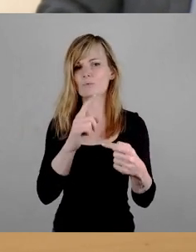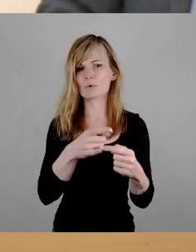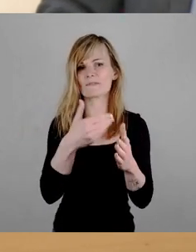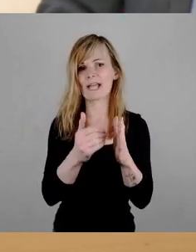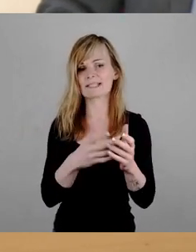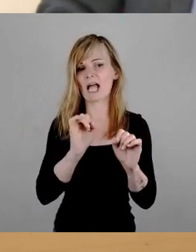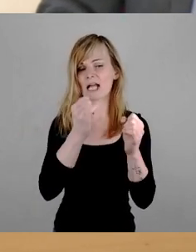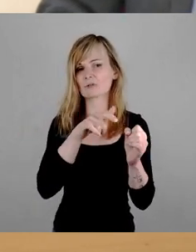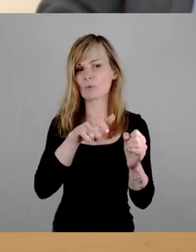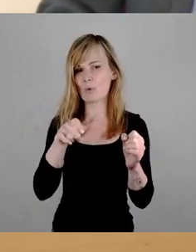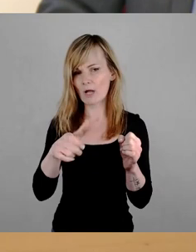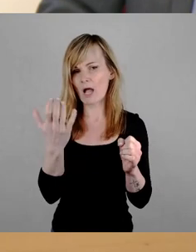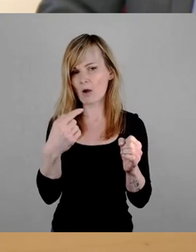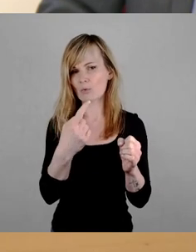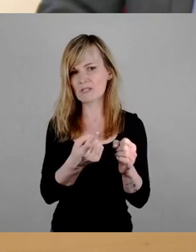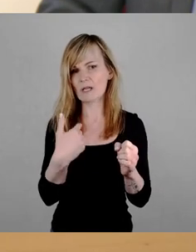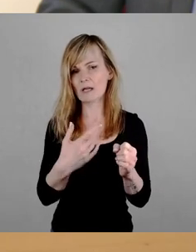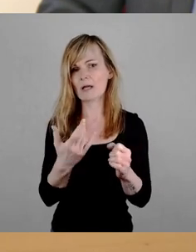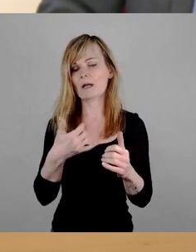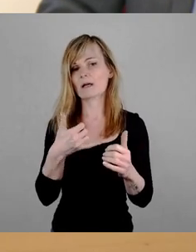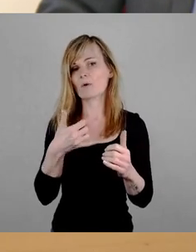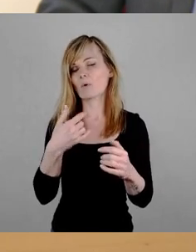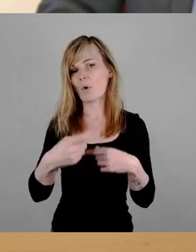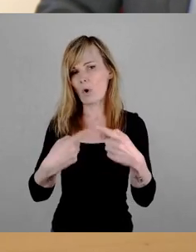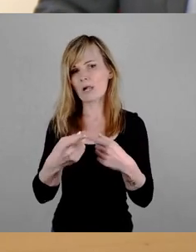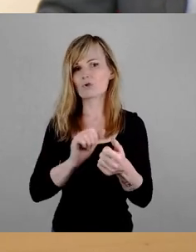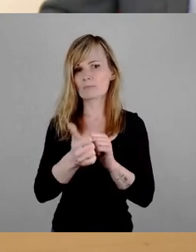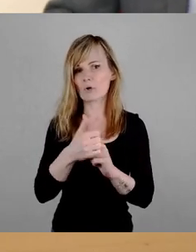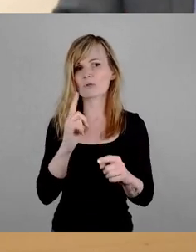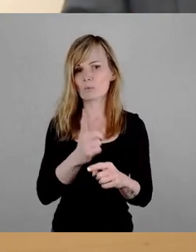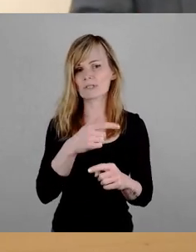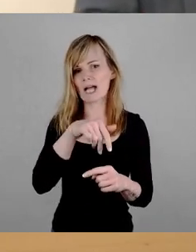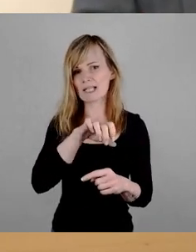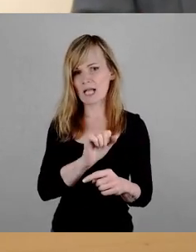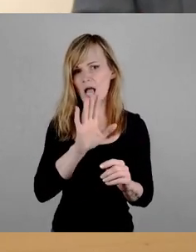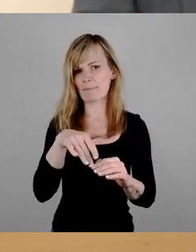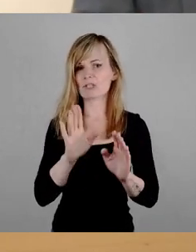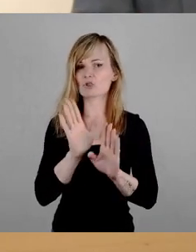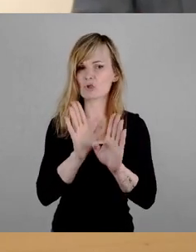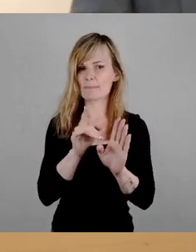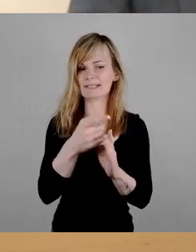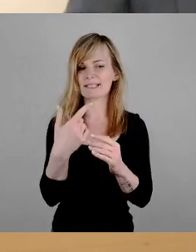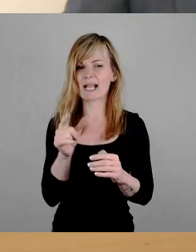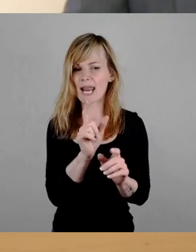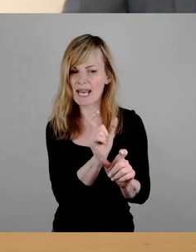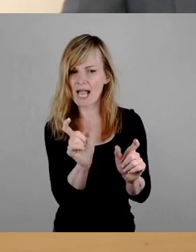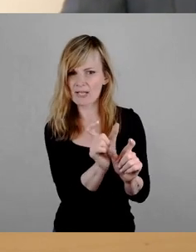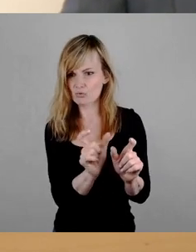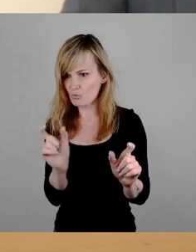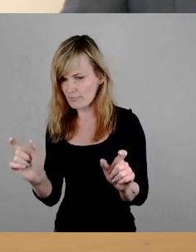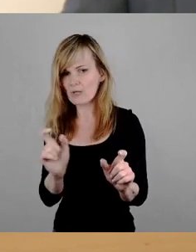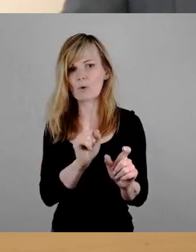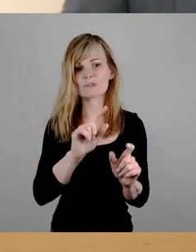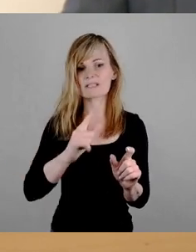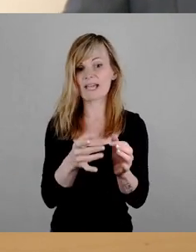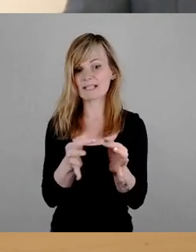dem Rollsport sowie dem ASA abzustimmen. Also diese kleine Einschub und dann ein zweiter Satz